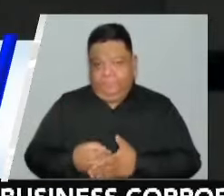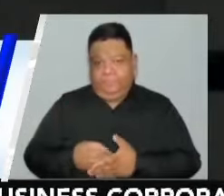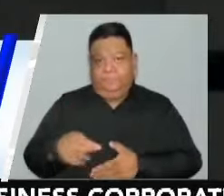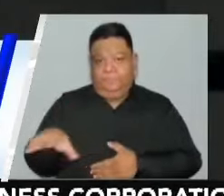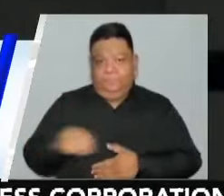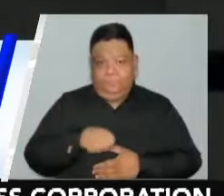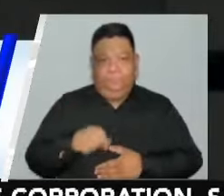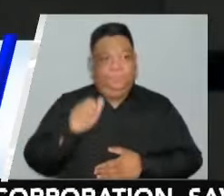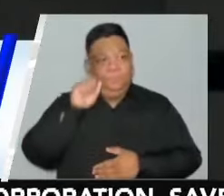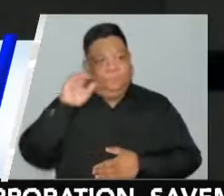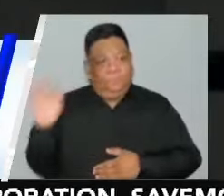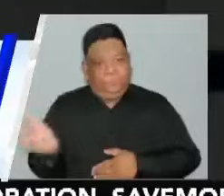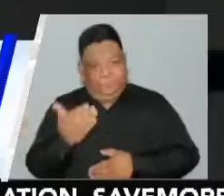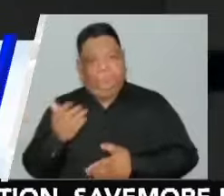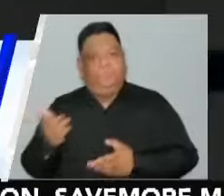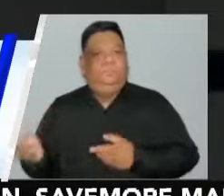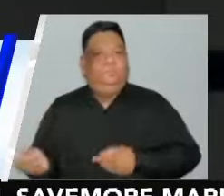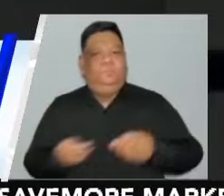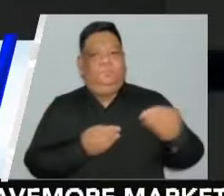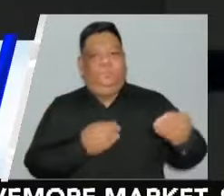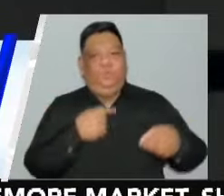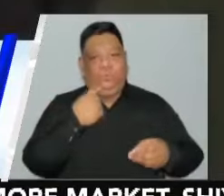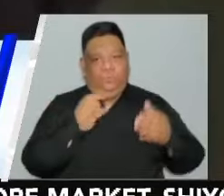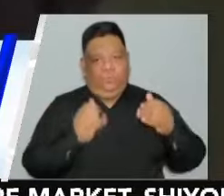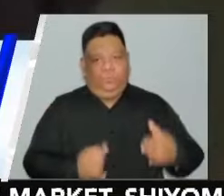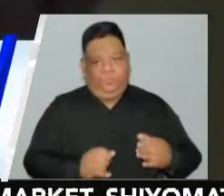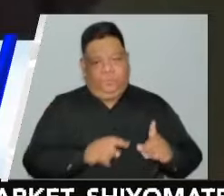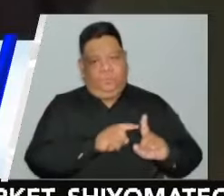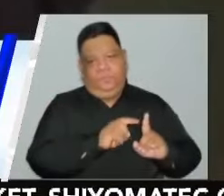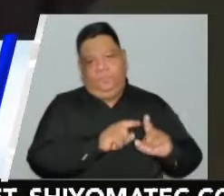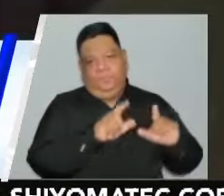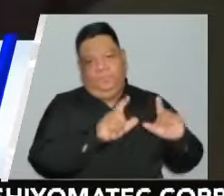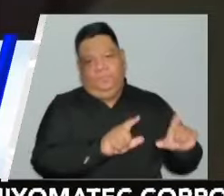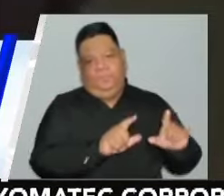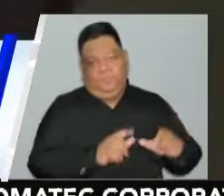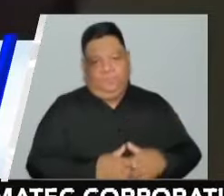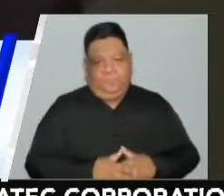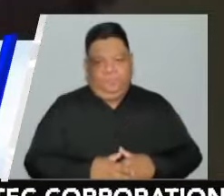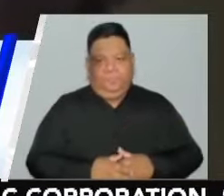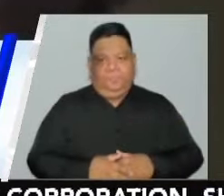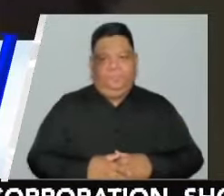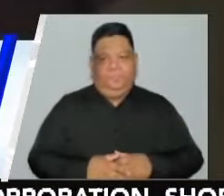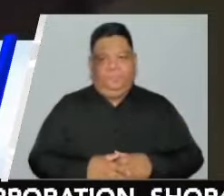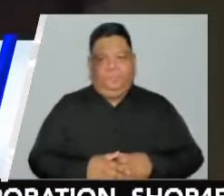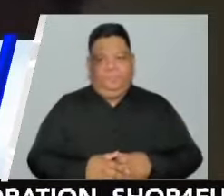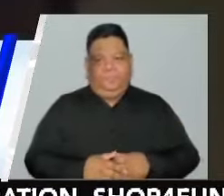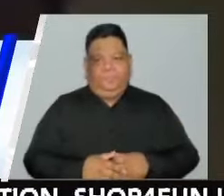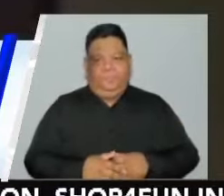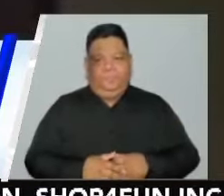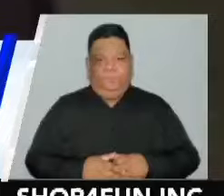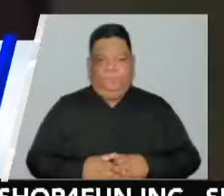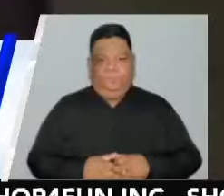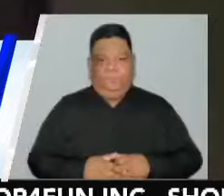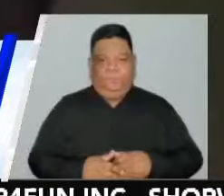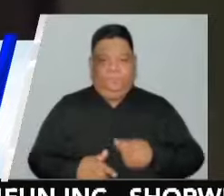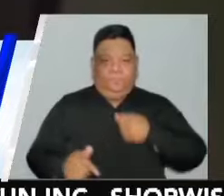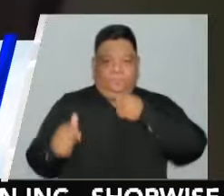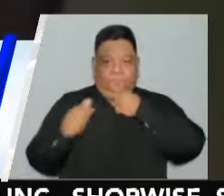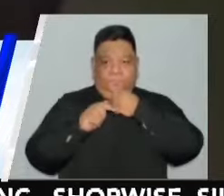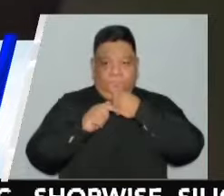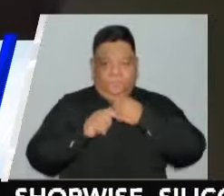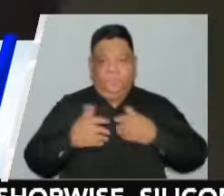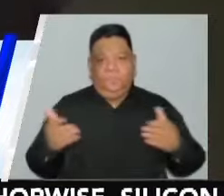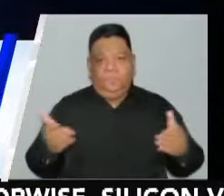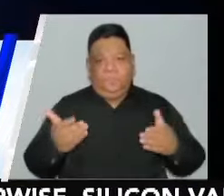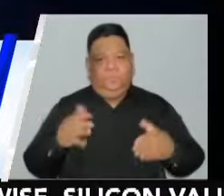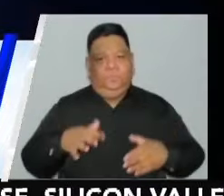Pero ang magdadala na, yung suspect na ang magdadala dun sa tao na kausap. Mga tulak sa Barangay Commonwealth at Batasan daw ang kadalasang parokyano